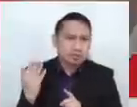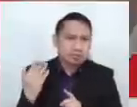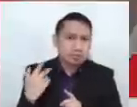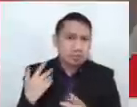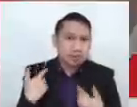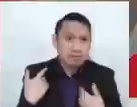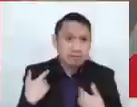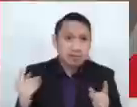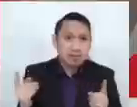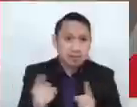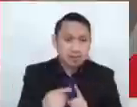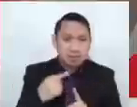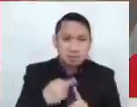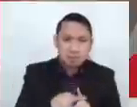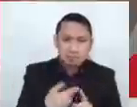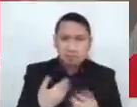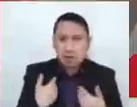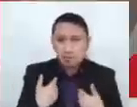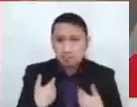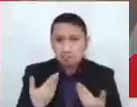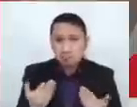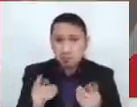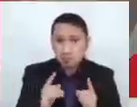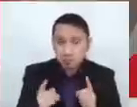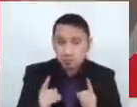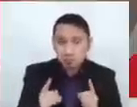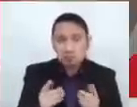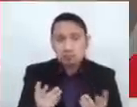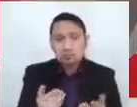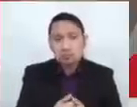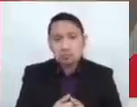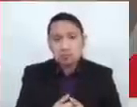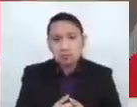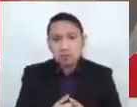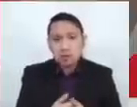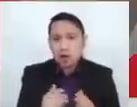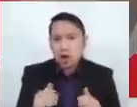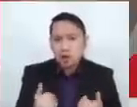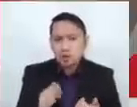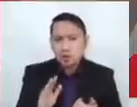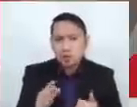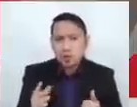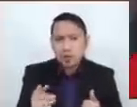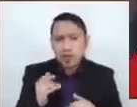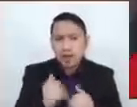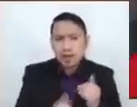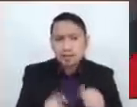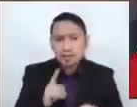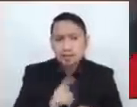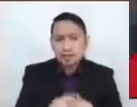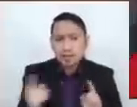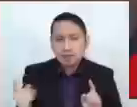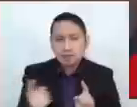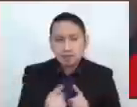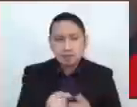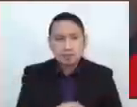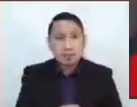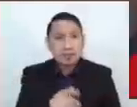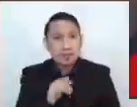buwan? Nagkausap kayo? Kumusta ho siya kung kayo'y nagkaroon ng huling mga pag-uusap? Nakususan ngayon ang problema eh,